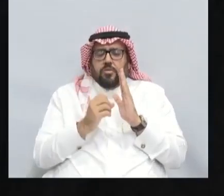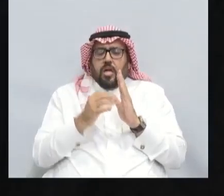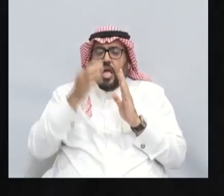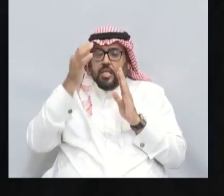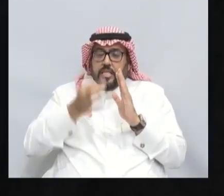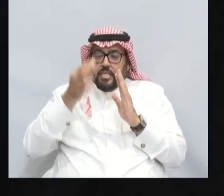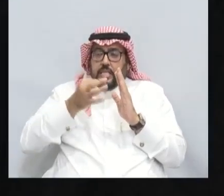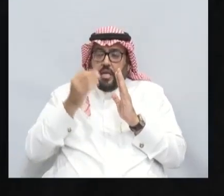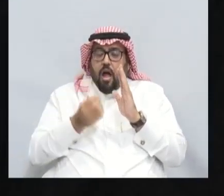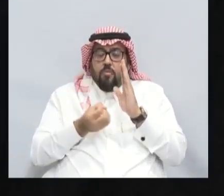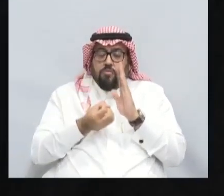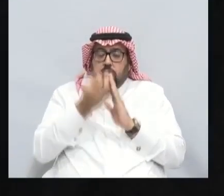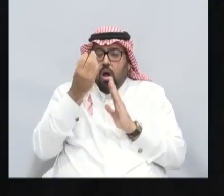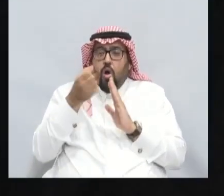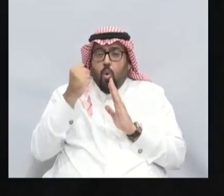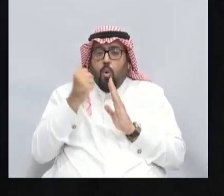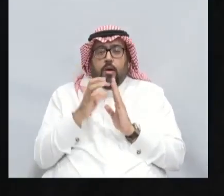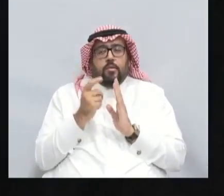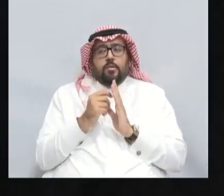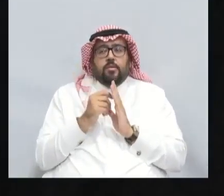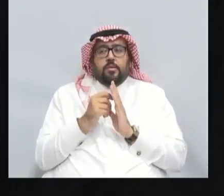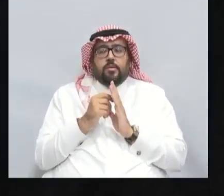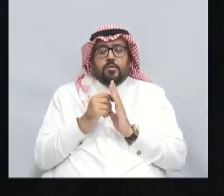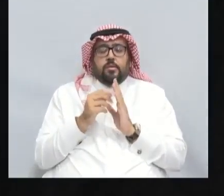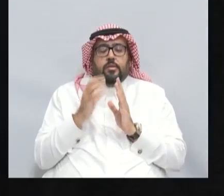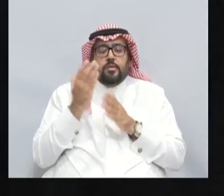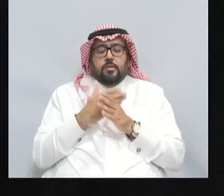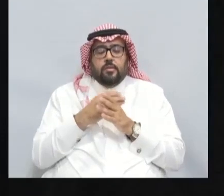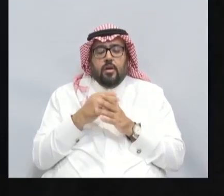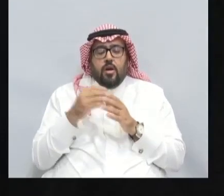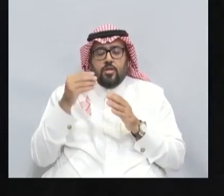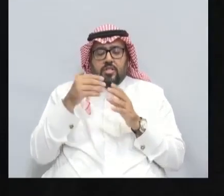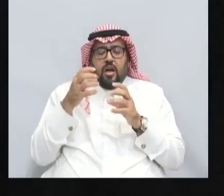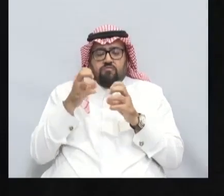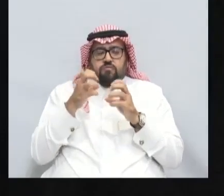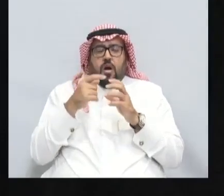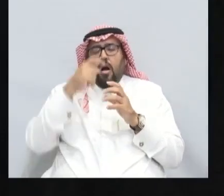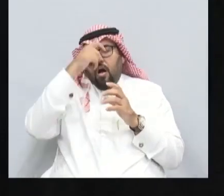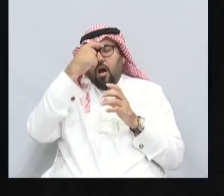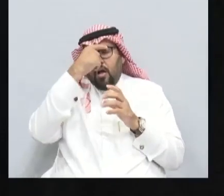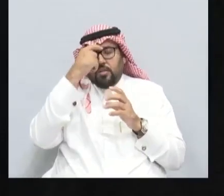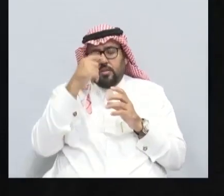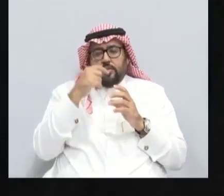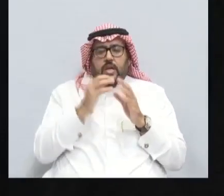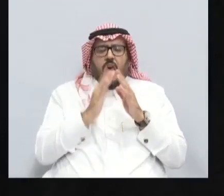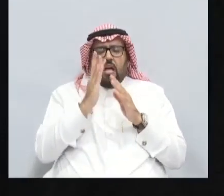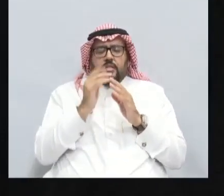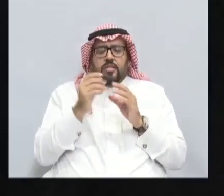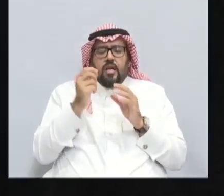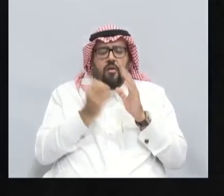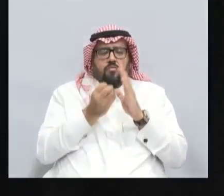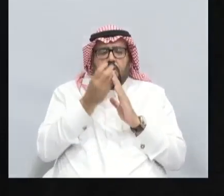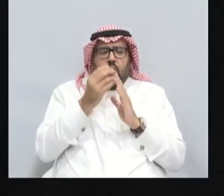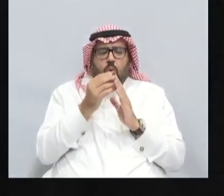أساسا متى يثور أو شدة ثورانه لماذا؟ لأنه يحبس كمية كبيرة من الغازات فيه. بما إن ثورانه